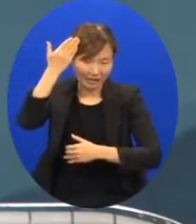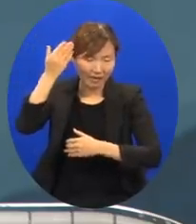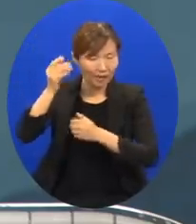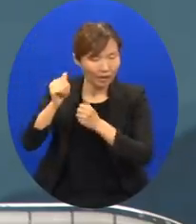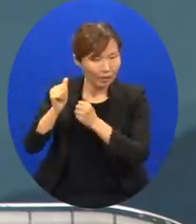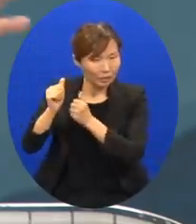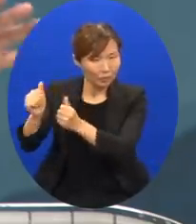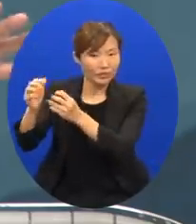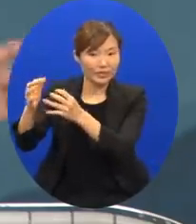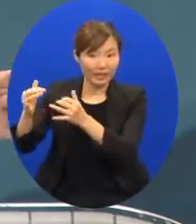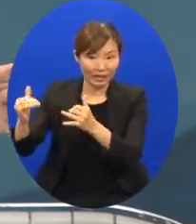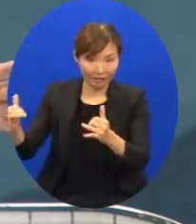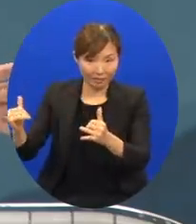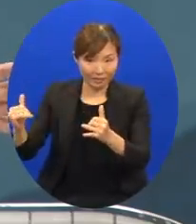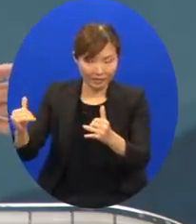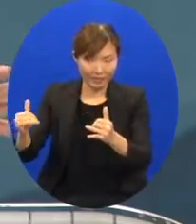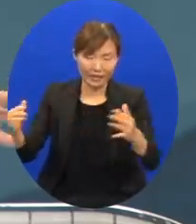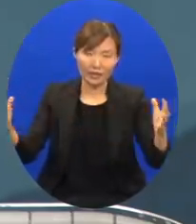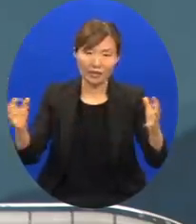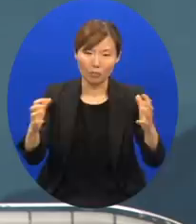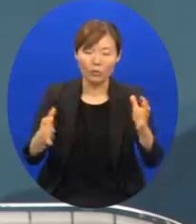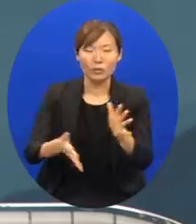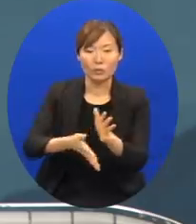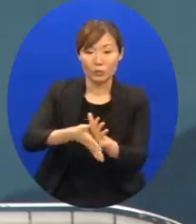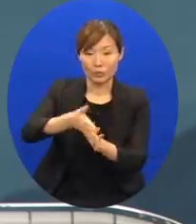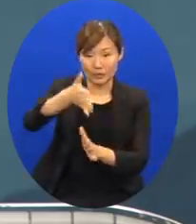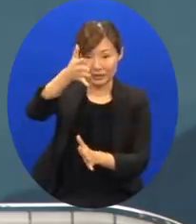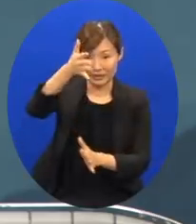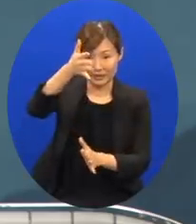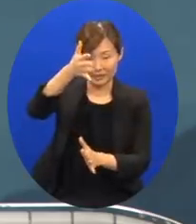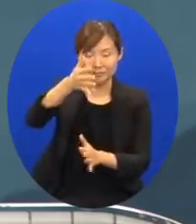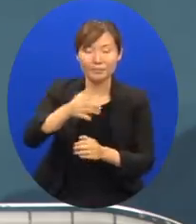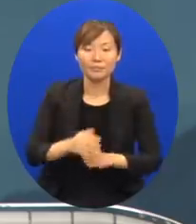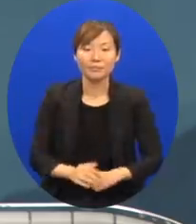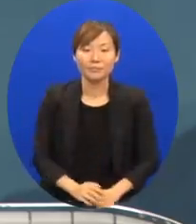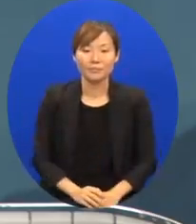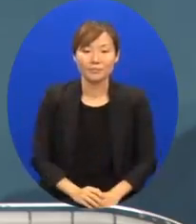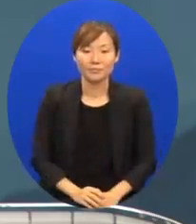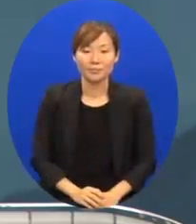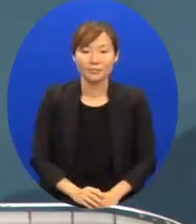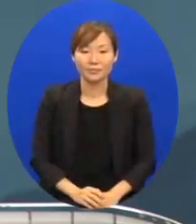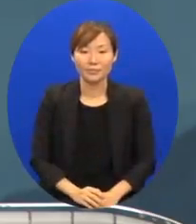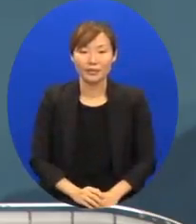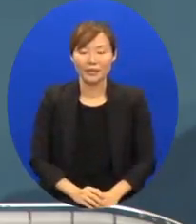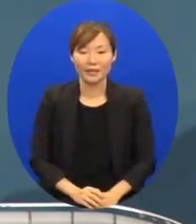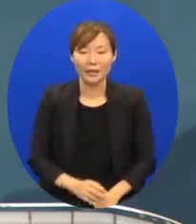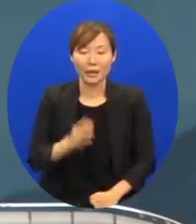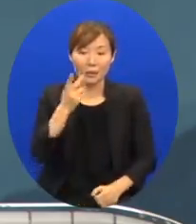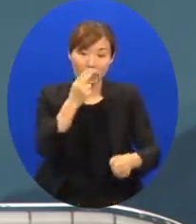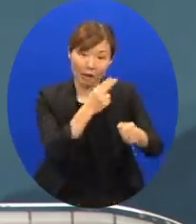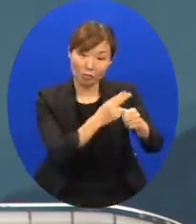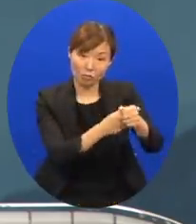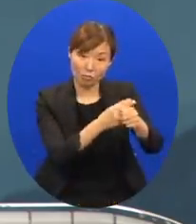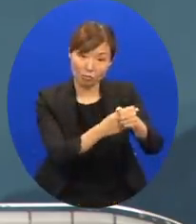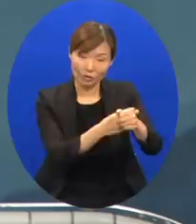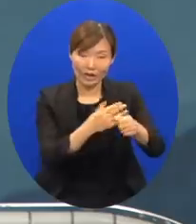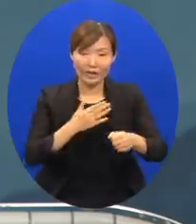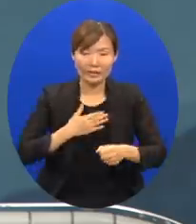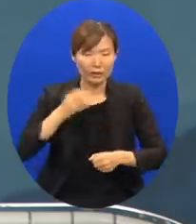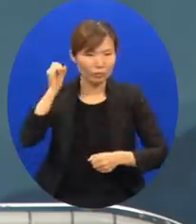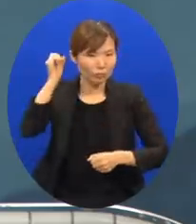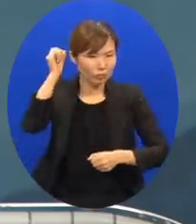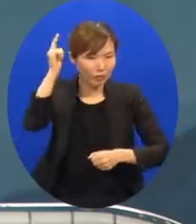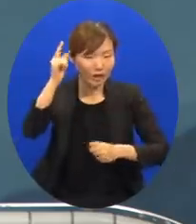사람들이 모인 곳입니다 거기서 사도 바울은 1절에 보면 자기가 훌륭한 말이나